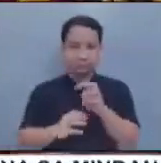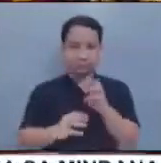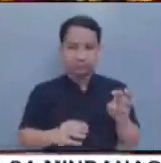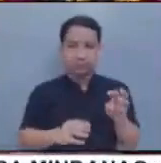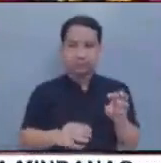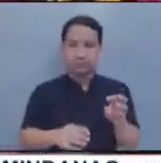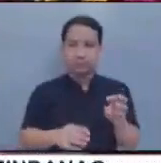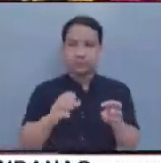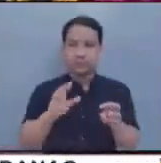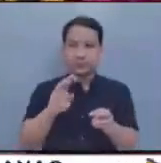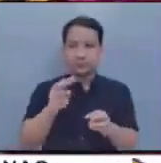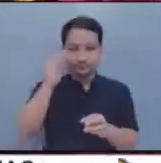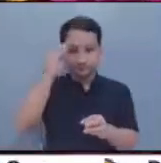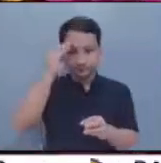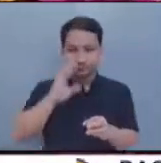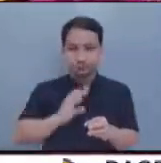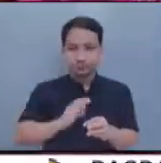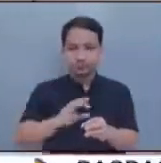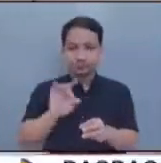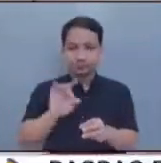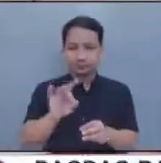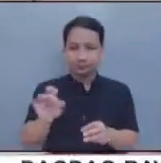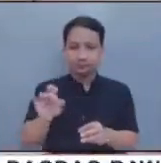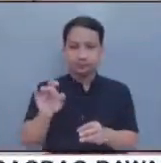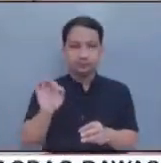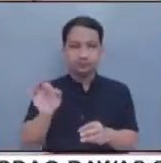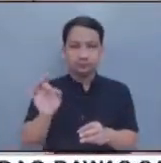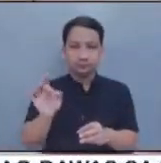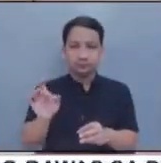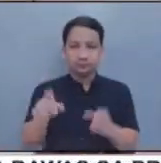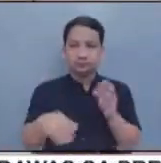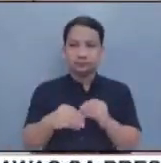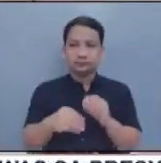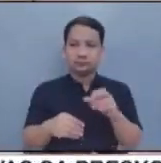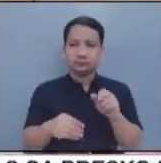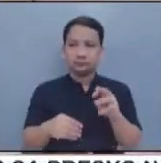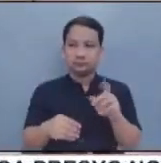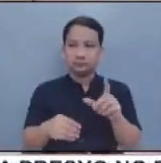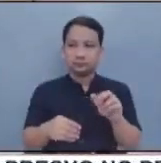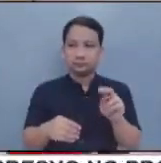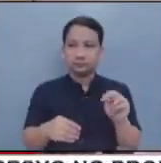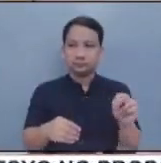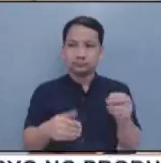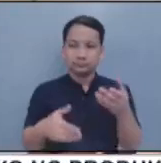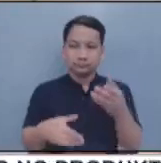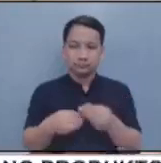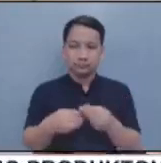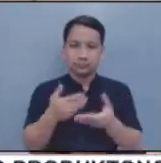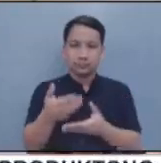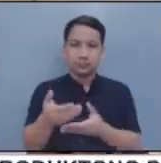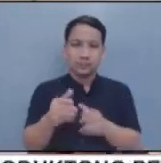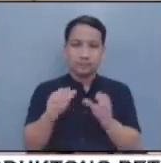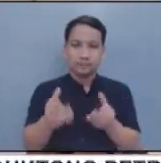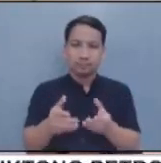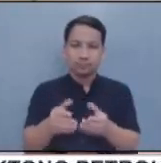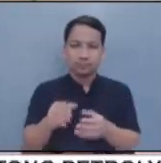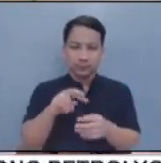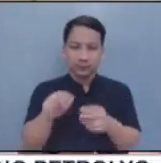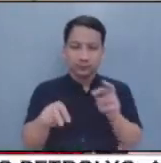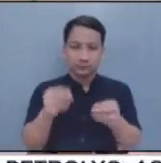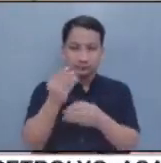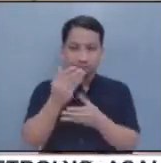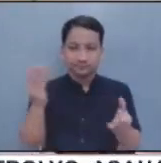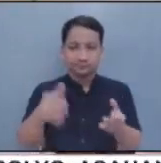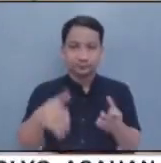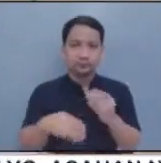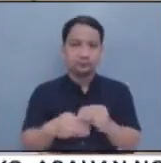cum laude, at 818 ang cum laude. For this 52nd ceremony for our class of 2022, this is actually our